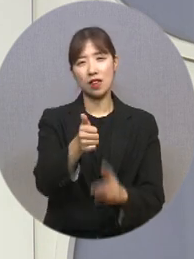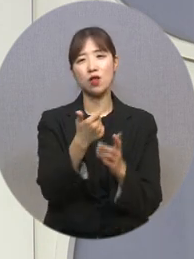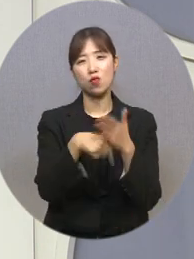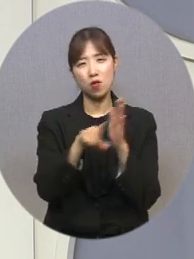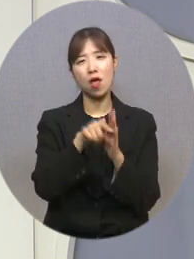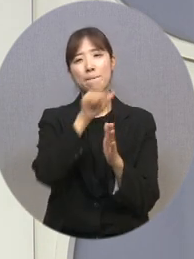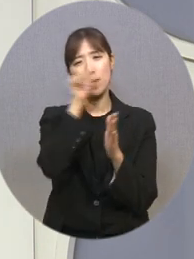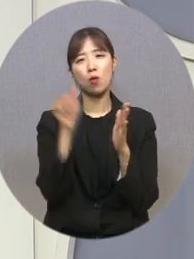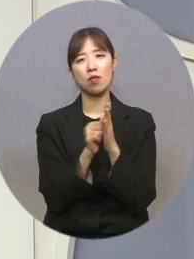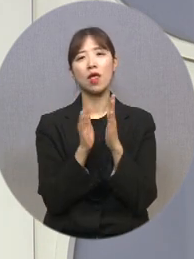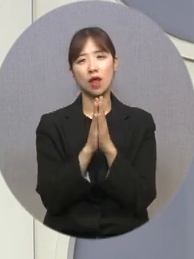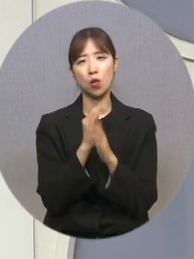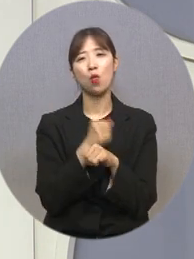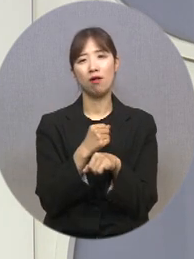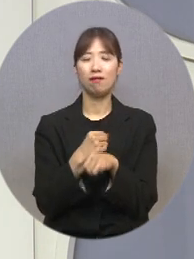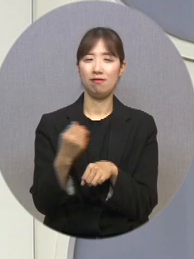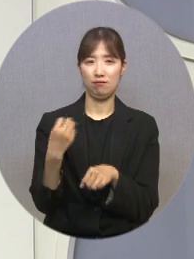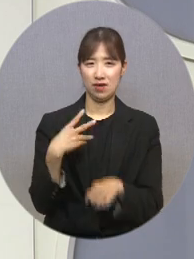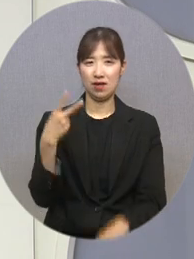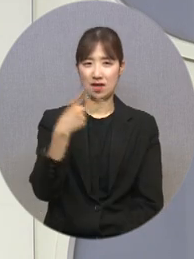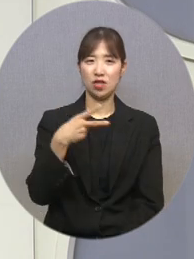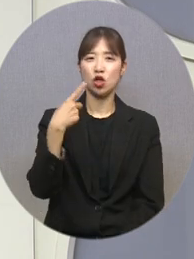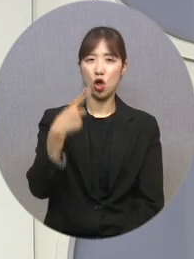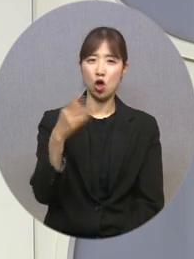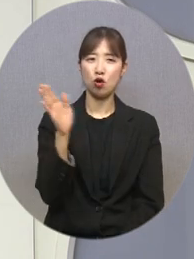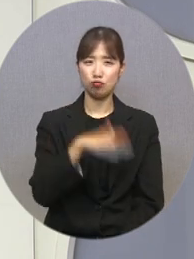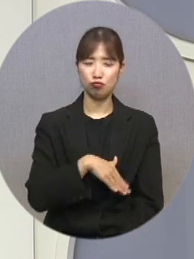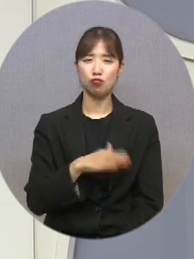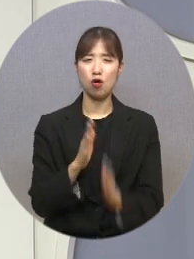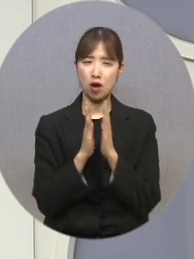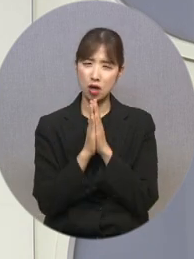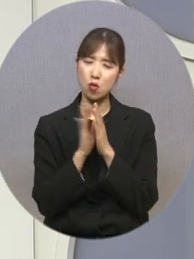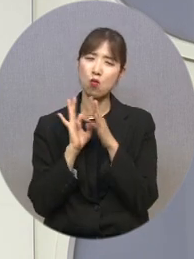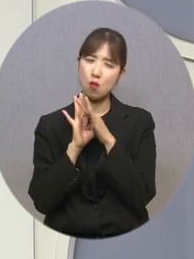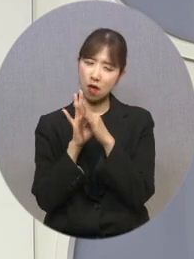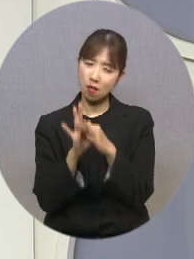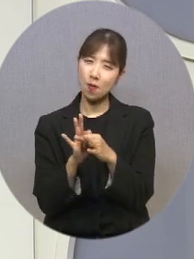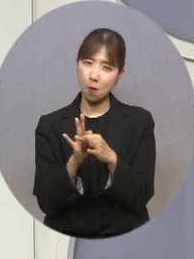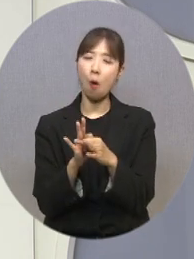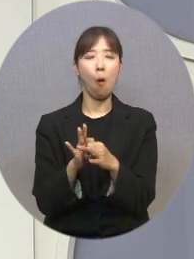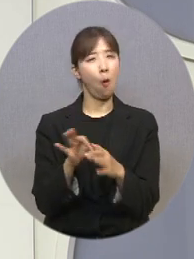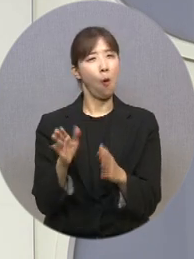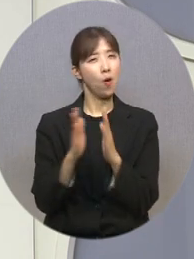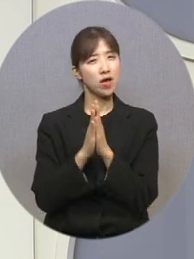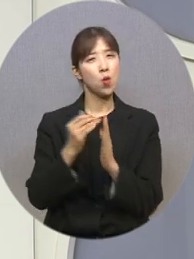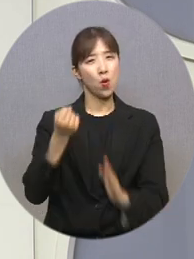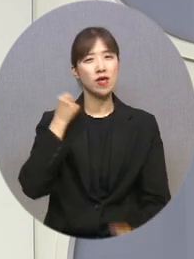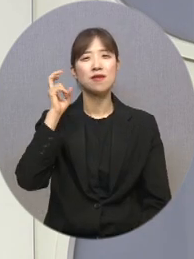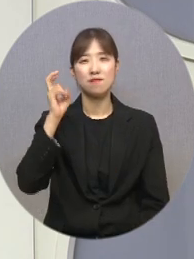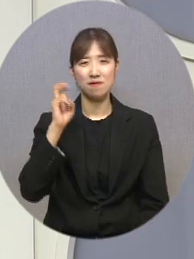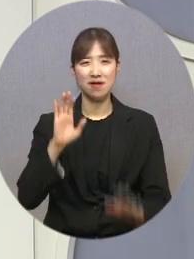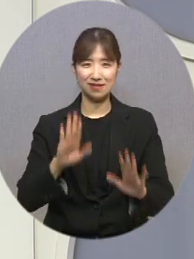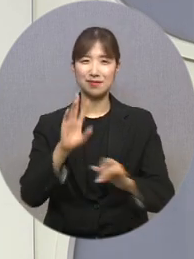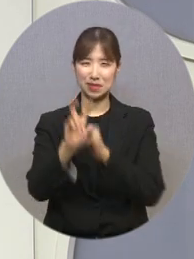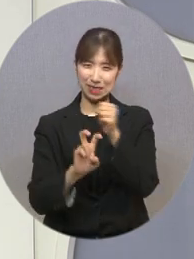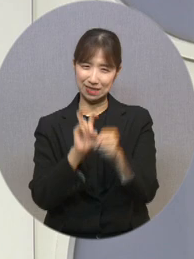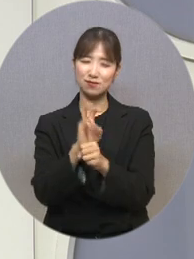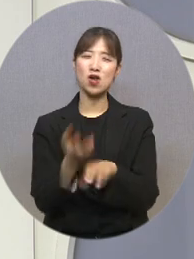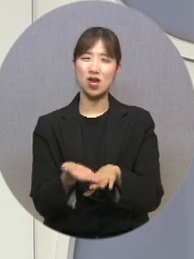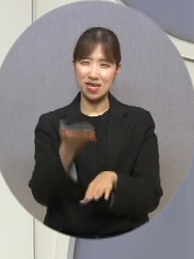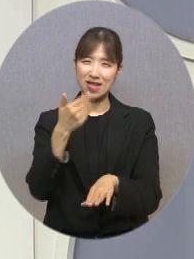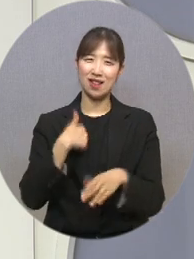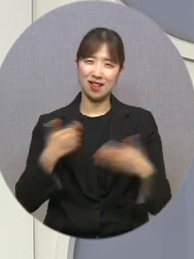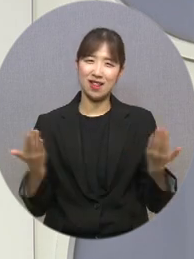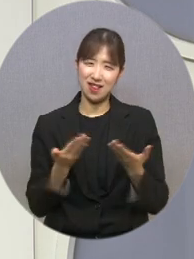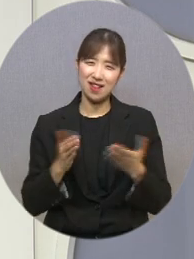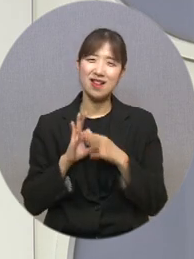기도를 하겠습니다. 이러시더라고요. 2001년도니까 그때부터 기도를 하셨으니까 그분 기도발이 엄청나게 세신지 지금 20년 이상 이렇게 검사를